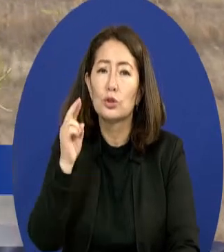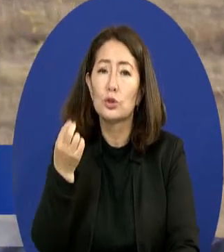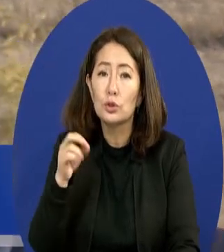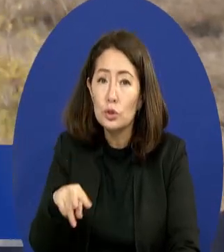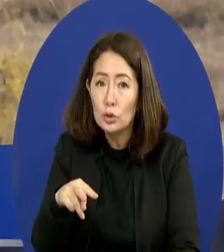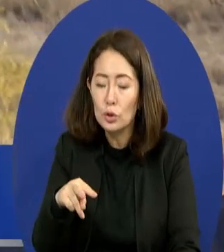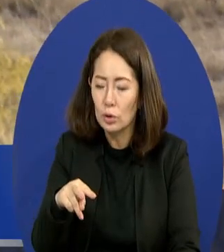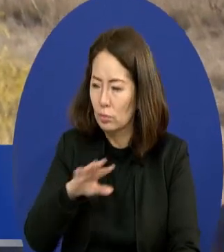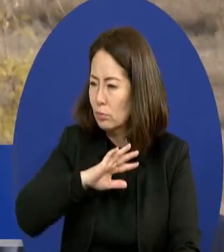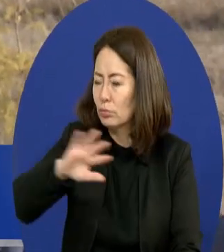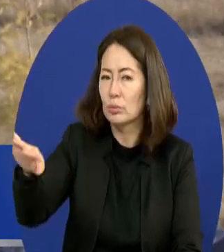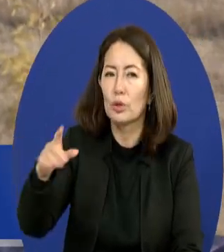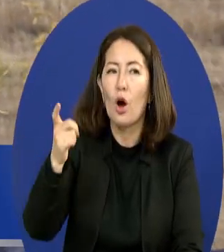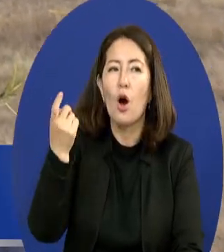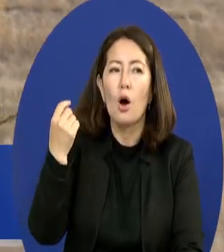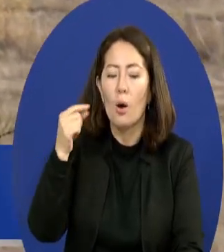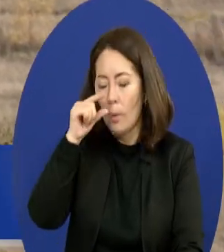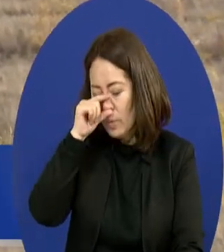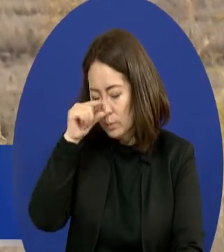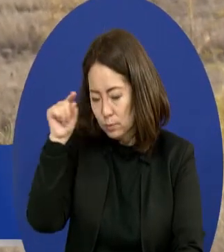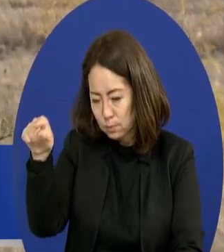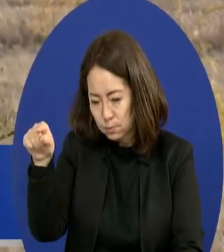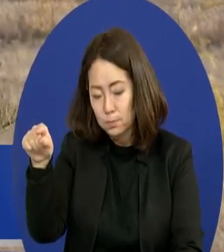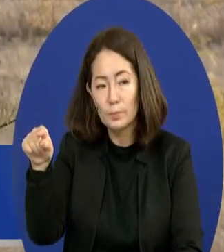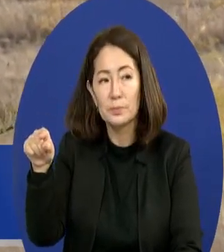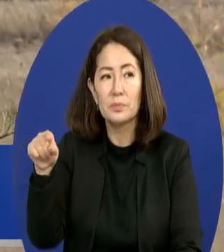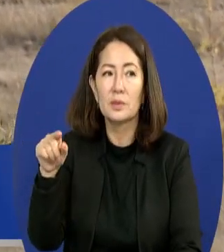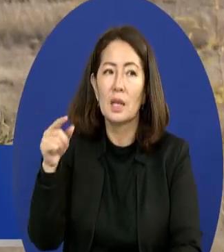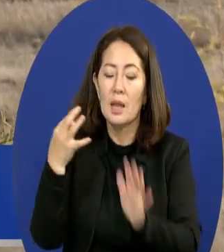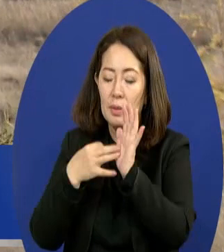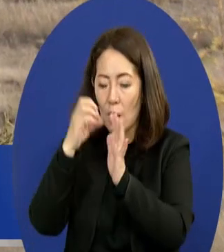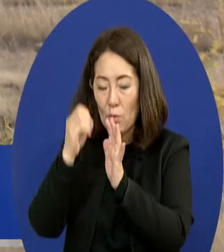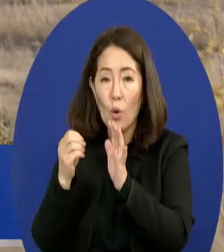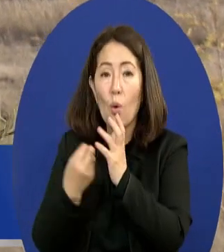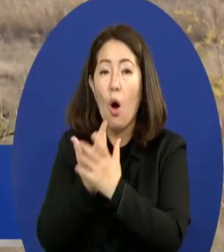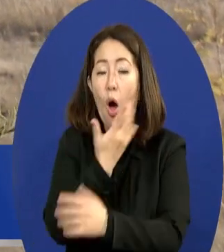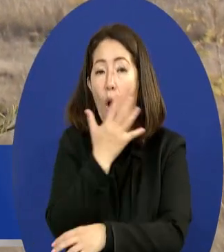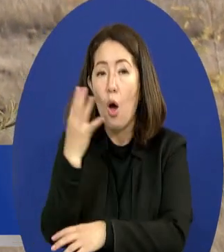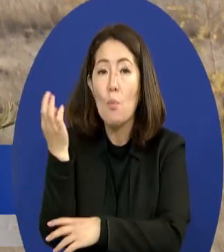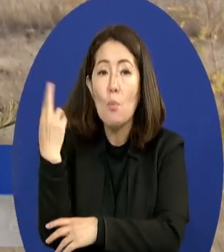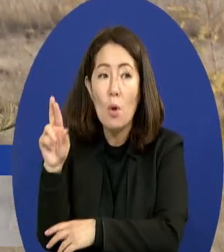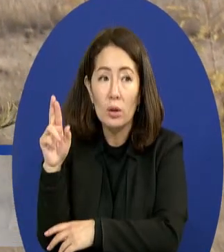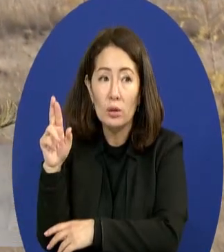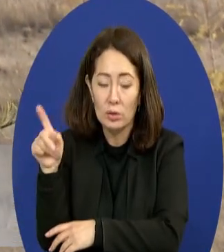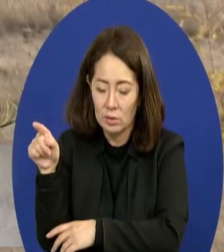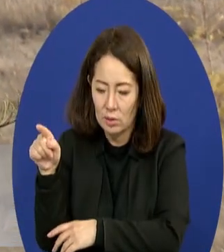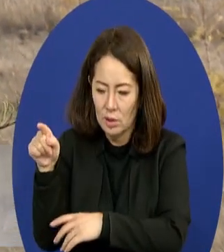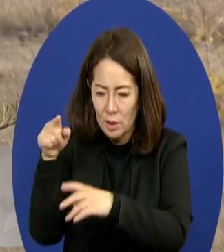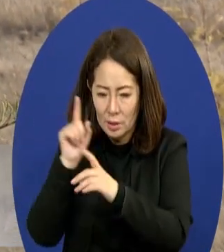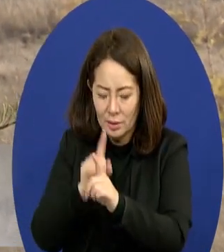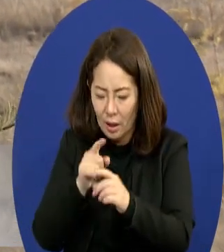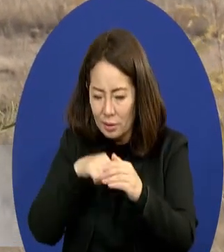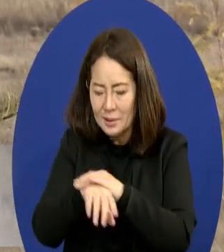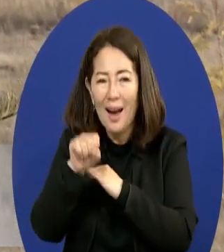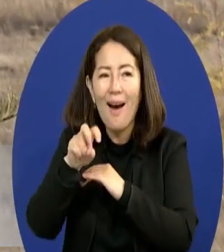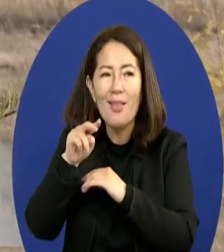хойд бүсийн нийт нутгийн хойд бүсийн одоо 8% ноо мод байдаг. Энэ ноо мод одоо алтны уурхай